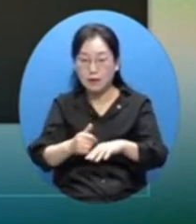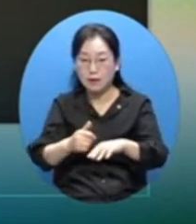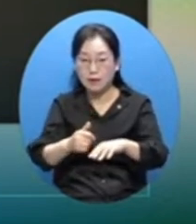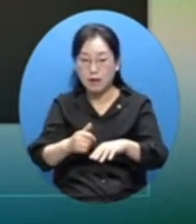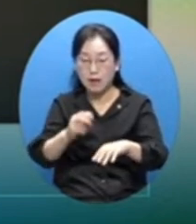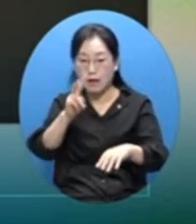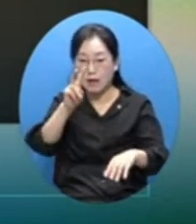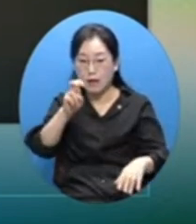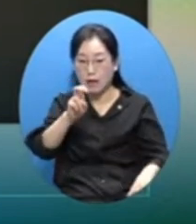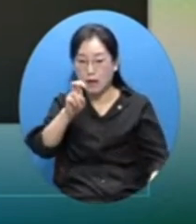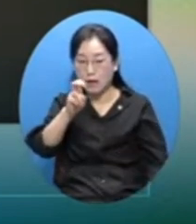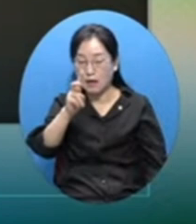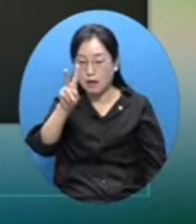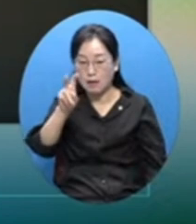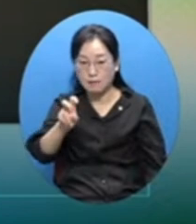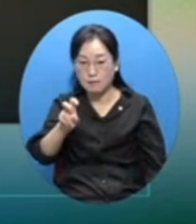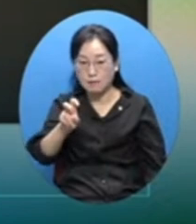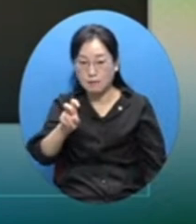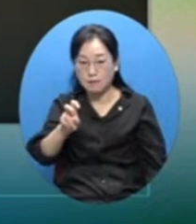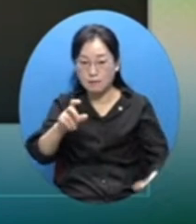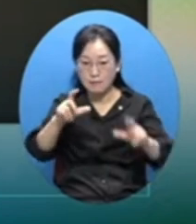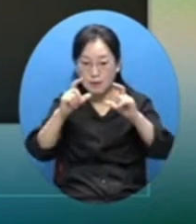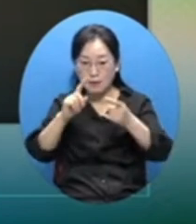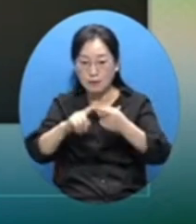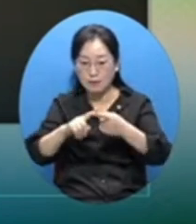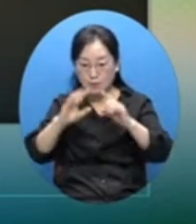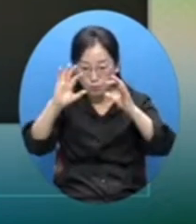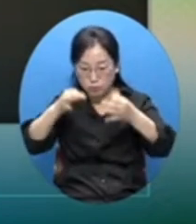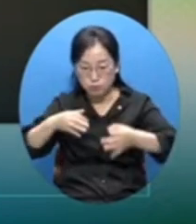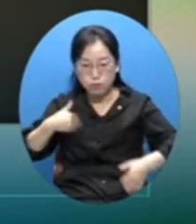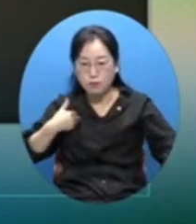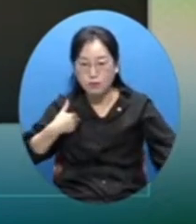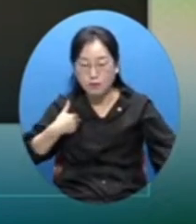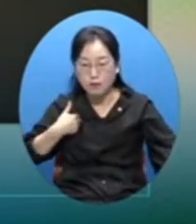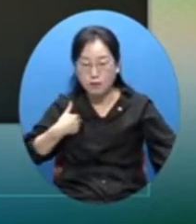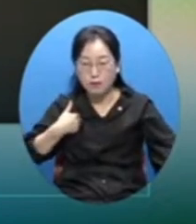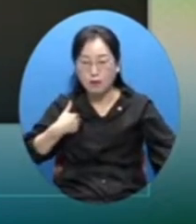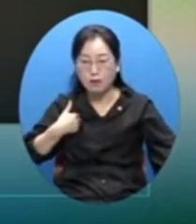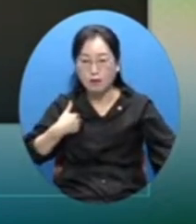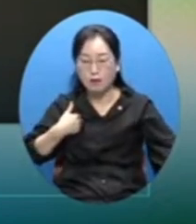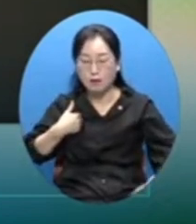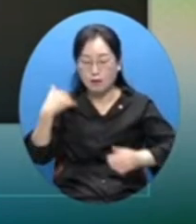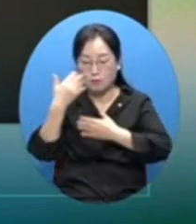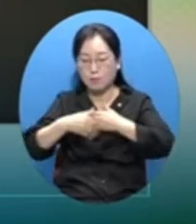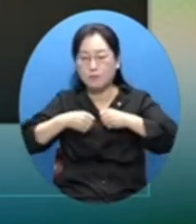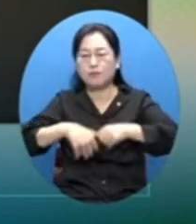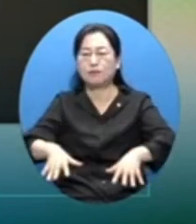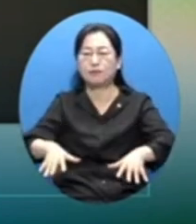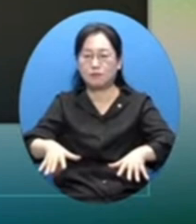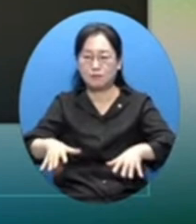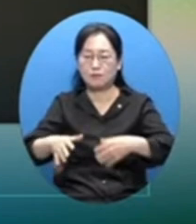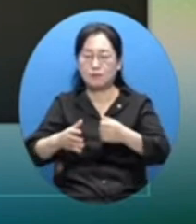건 몰랐어요. 그런데 이 암이 온몸에 다 퍼져가지고 뭐